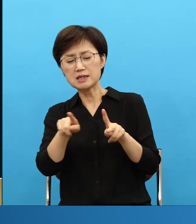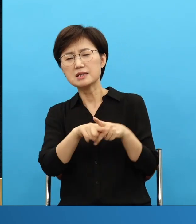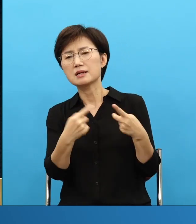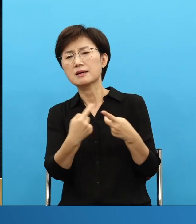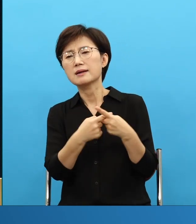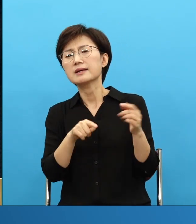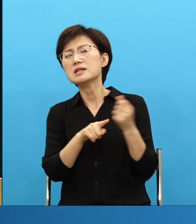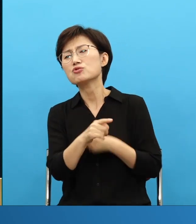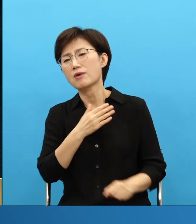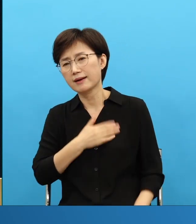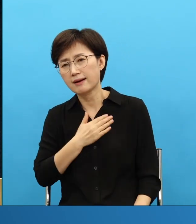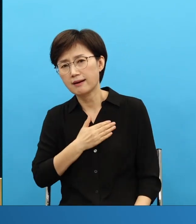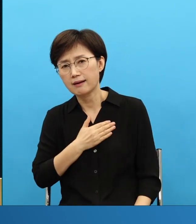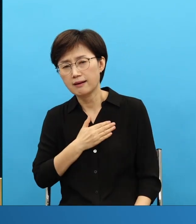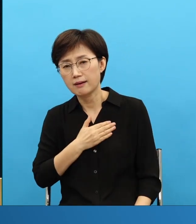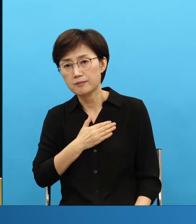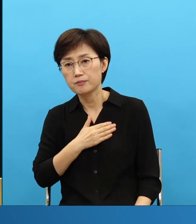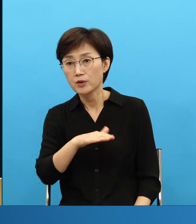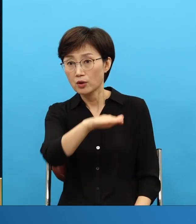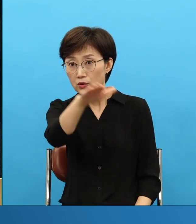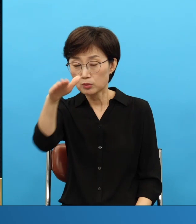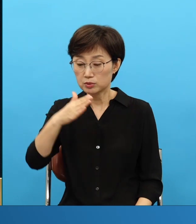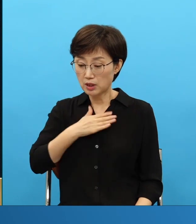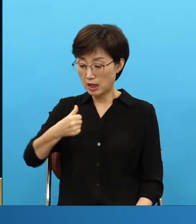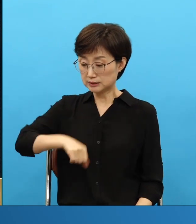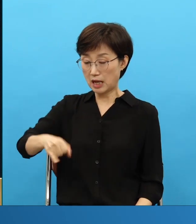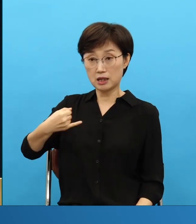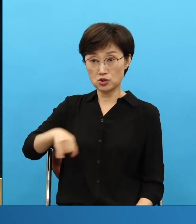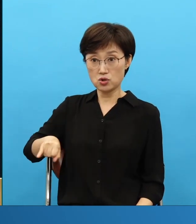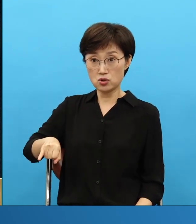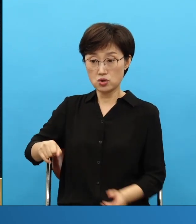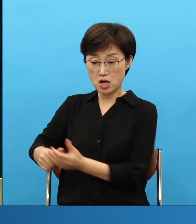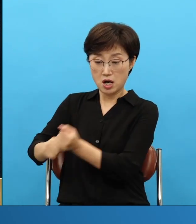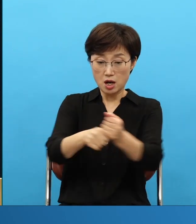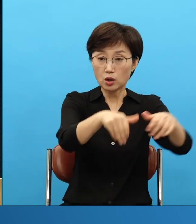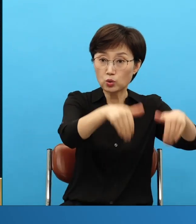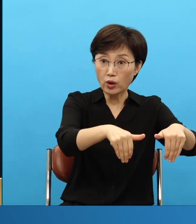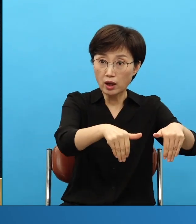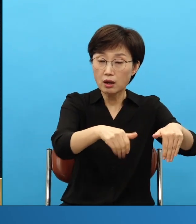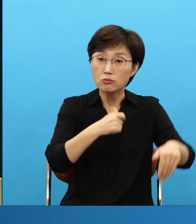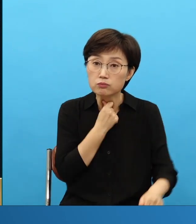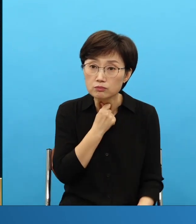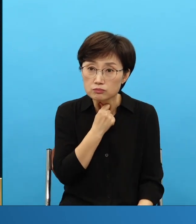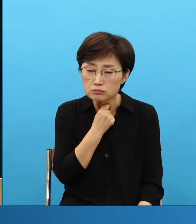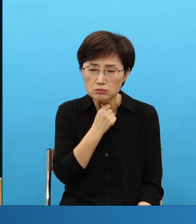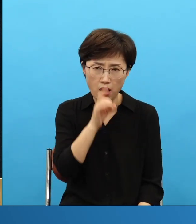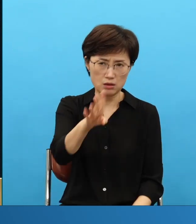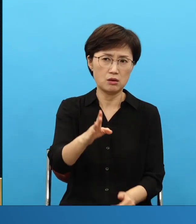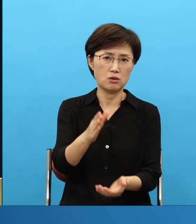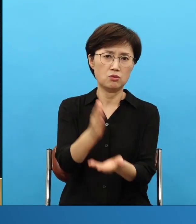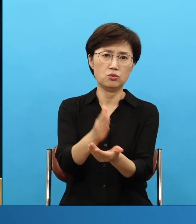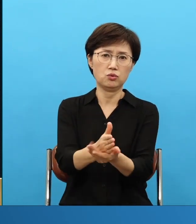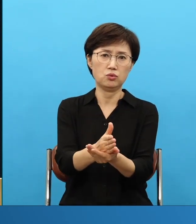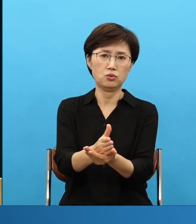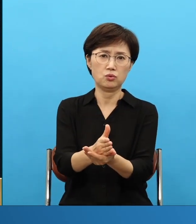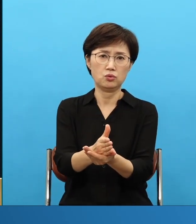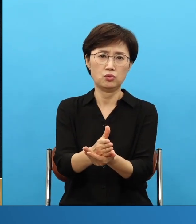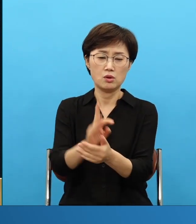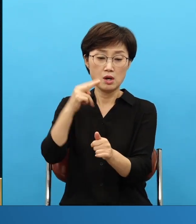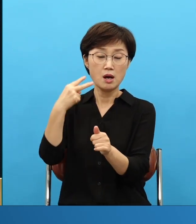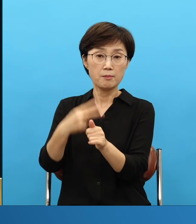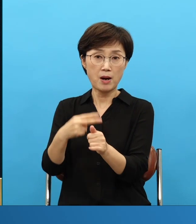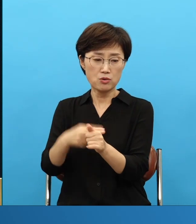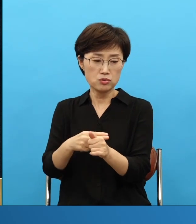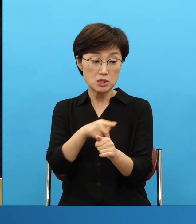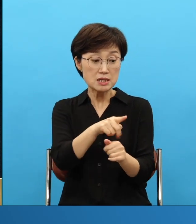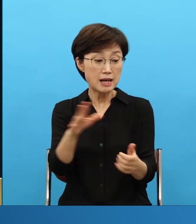was aware of. 여러분 큰일 나죠. 여러분 후대가 노예가 된다 생각해보세요. 큰일 나는 일 아니고 이 바울이 지금 이걸 얘기하는 겁니다. Isn't it a frightening prospect? Can you imagine that